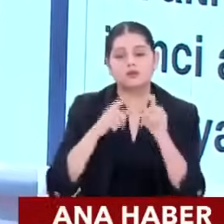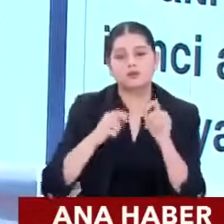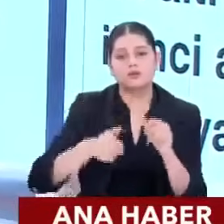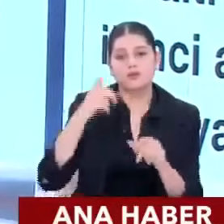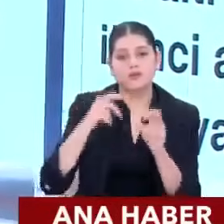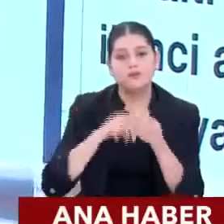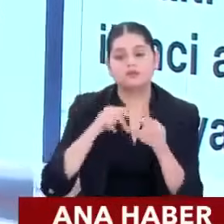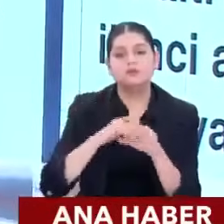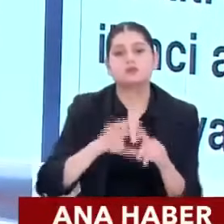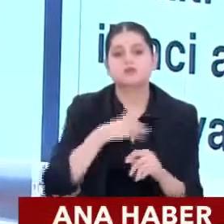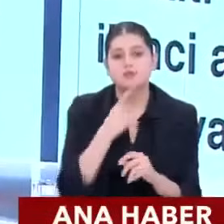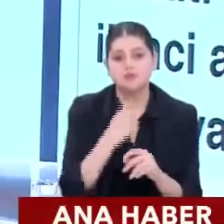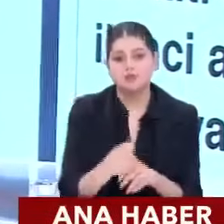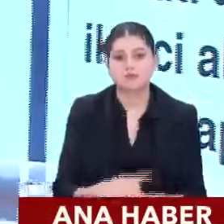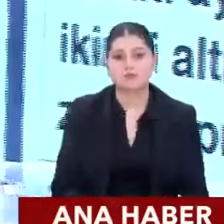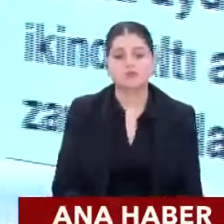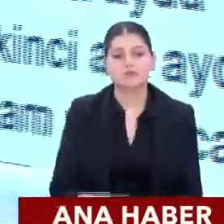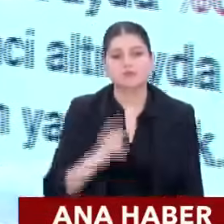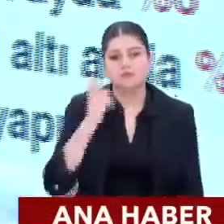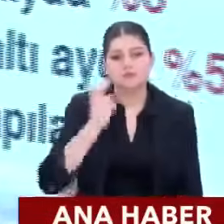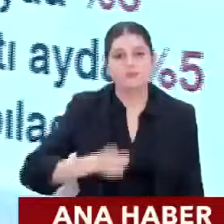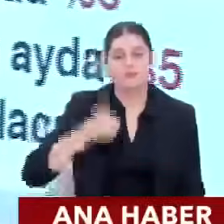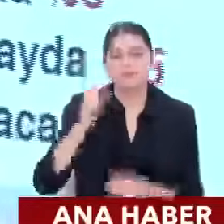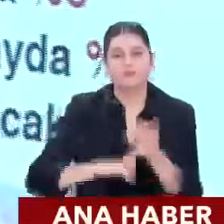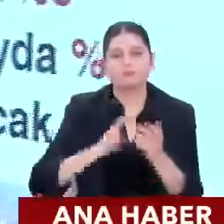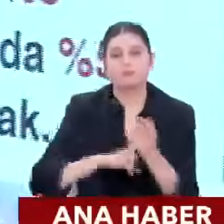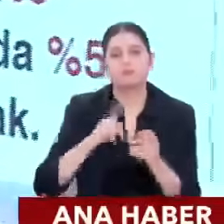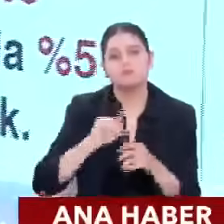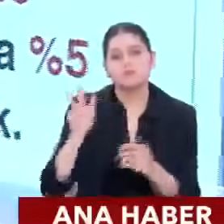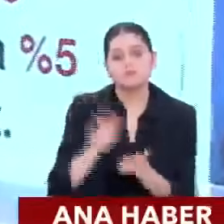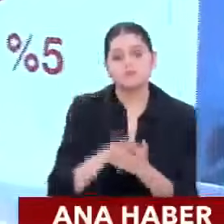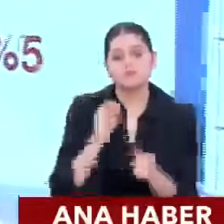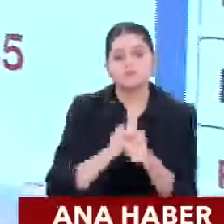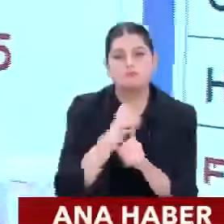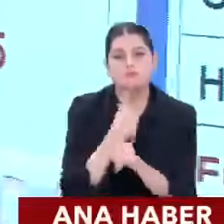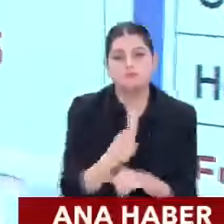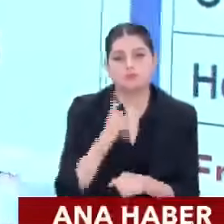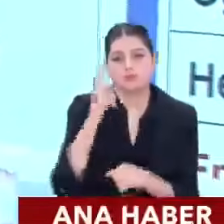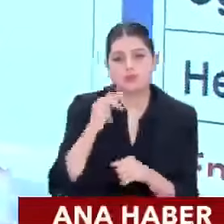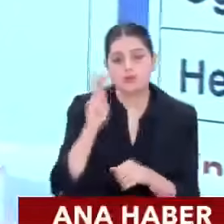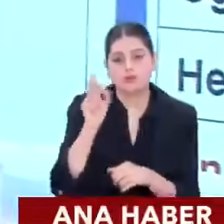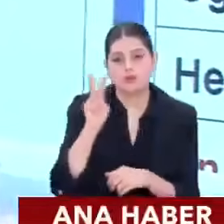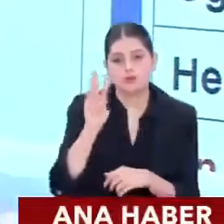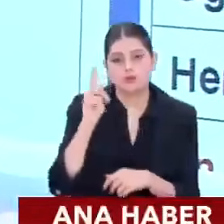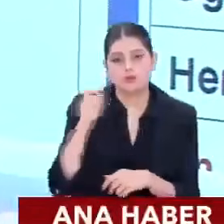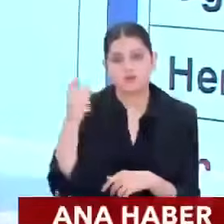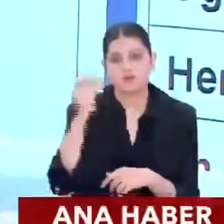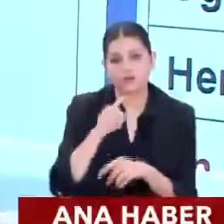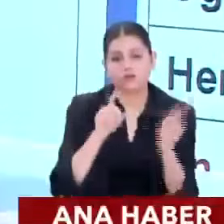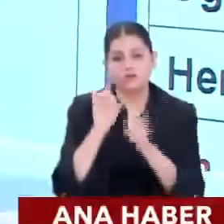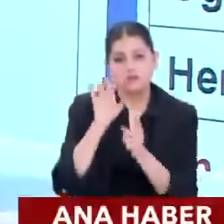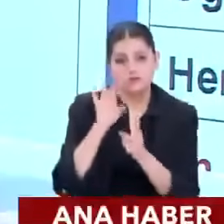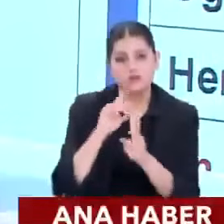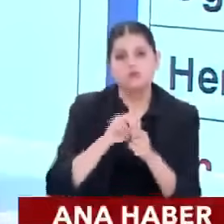oy kullanmamış ve hükümetin teklifi olaydı 20 olacak ilk 6 ayda %15